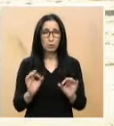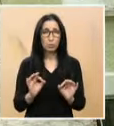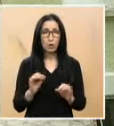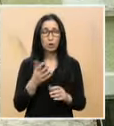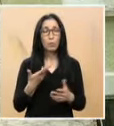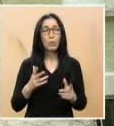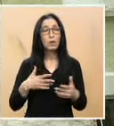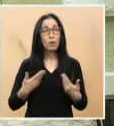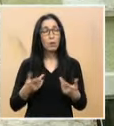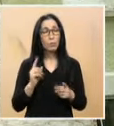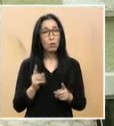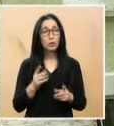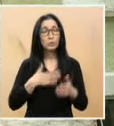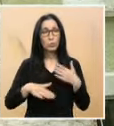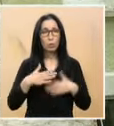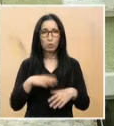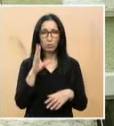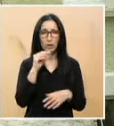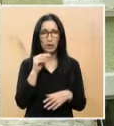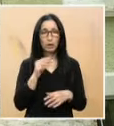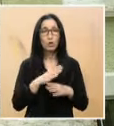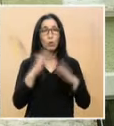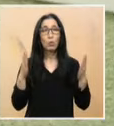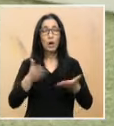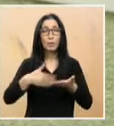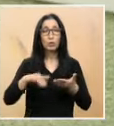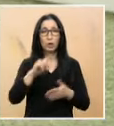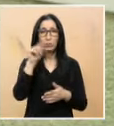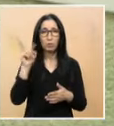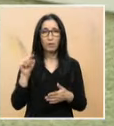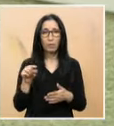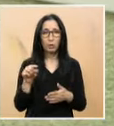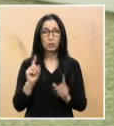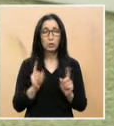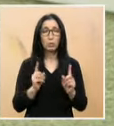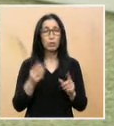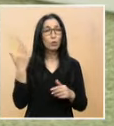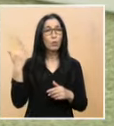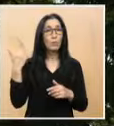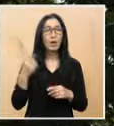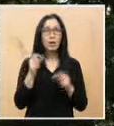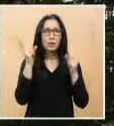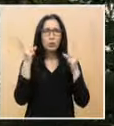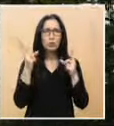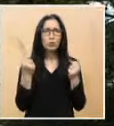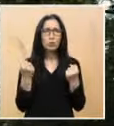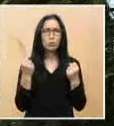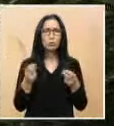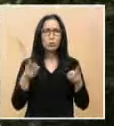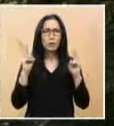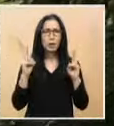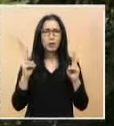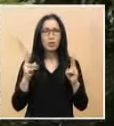настоящия момент мога така спокойно да кажа, че голяма част от въпросите, които бяха изключително трудни